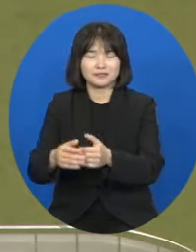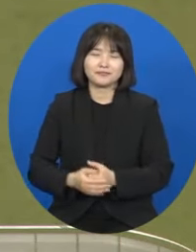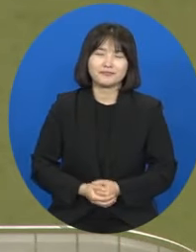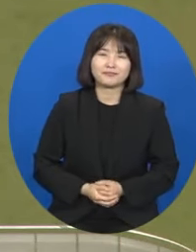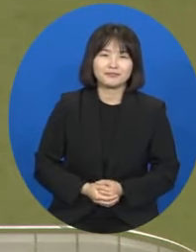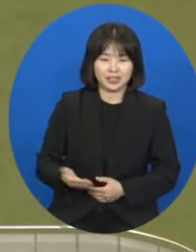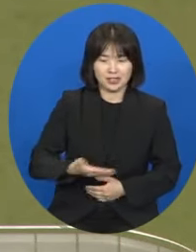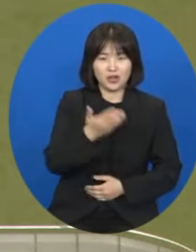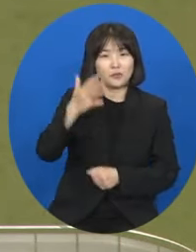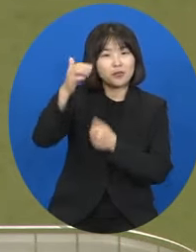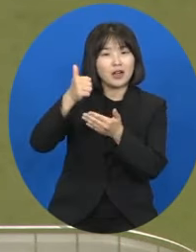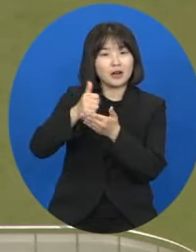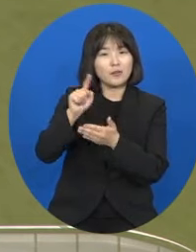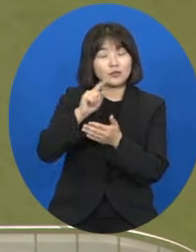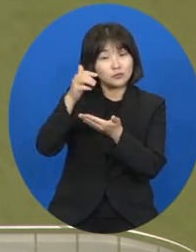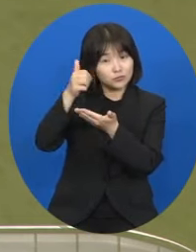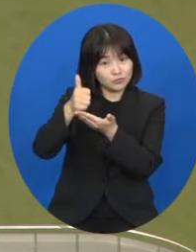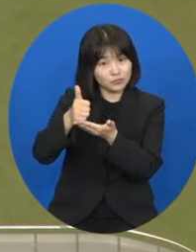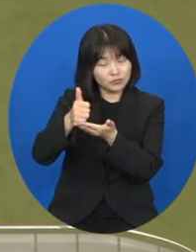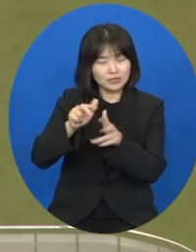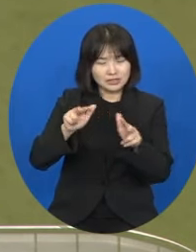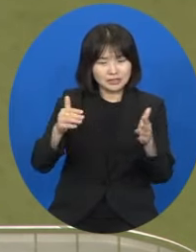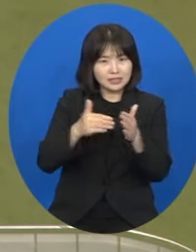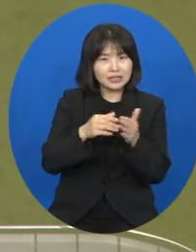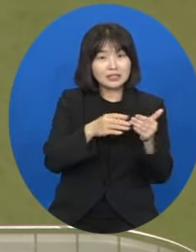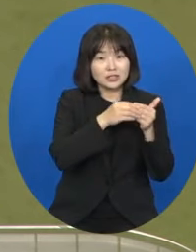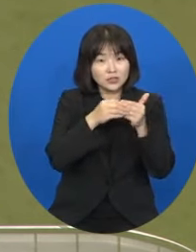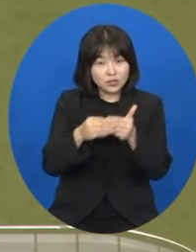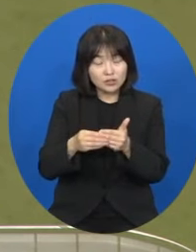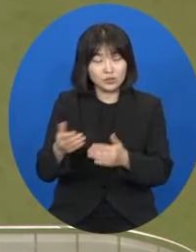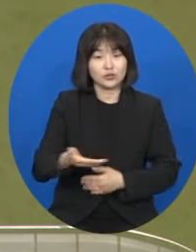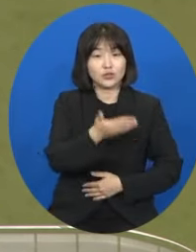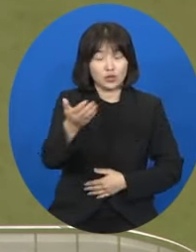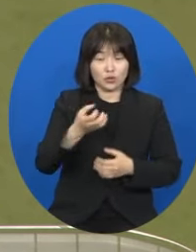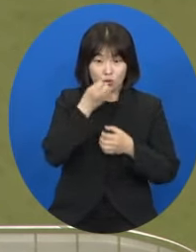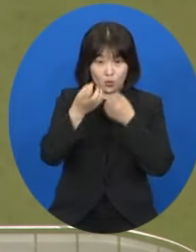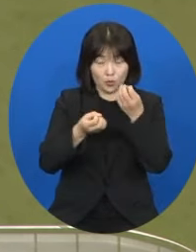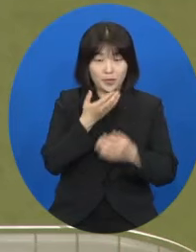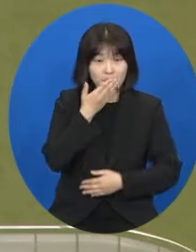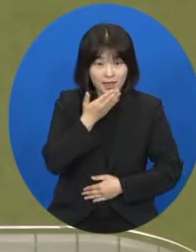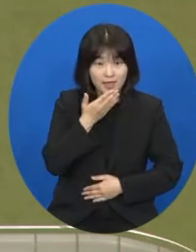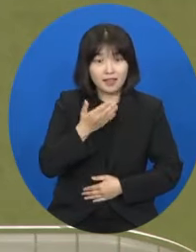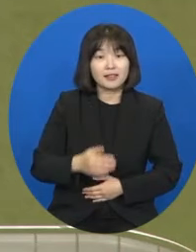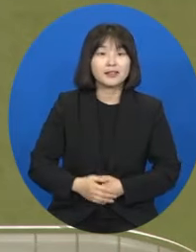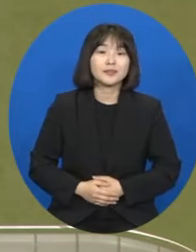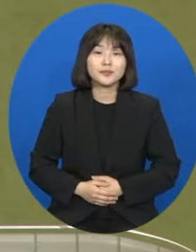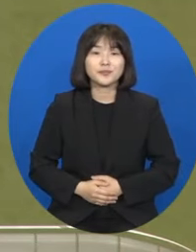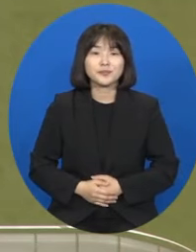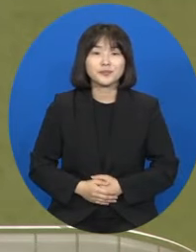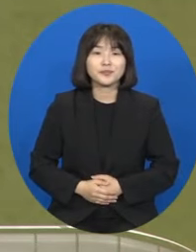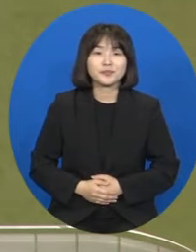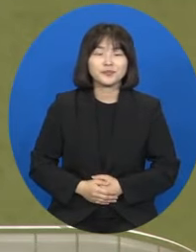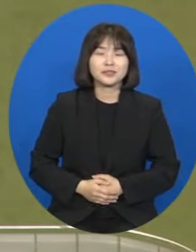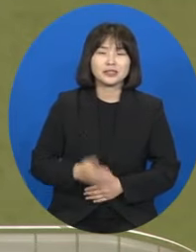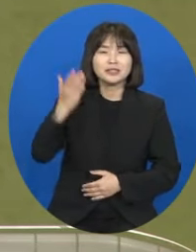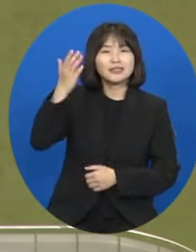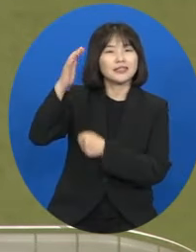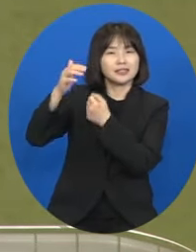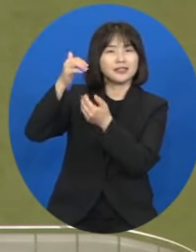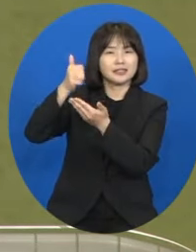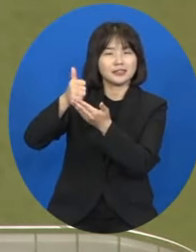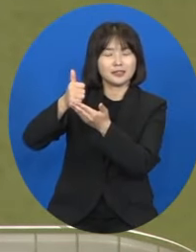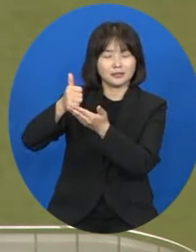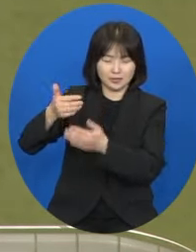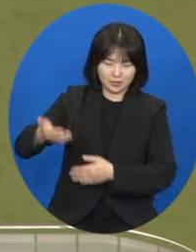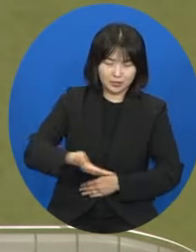하나님은 어떤 분이십니까? 정말 여기까지 하나님이 인도하셨다라고 여러분은 그렇게 고백하실 수 있겠습니까? 그 하나님이 바로